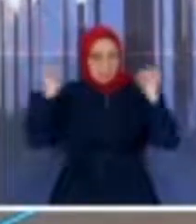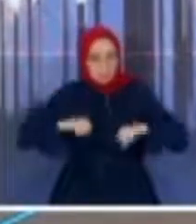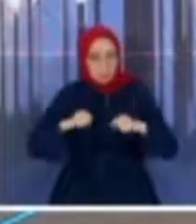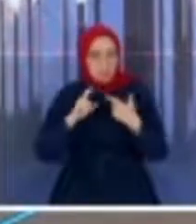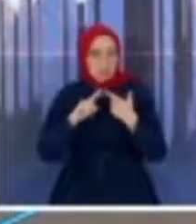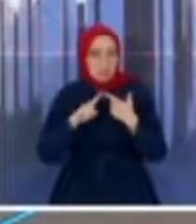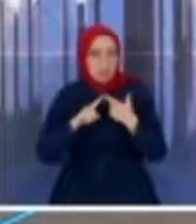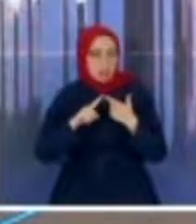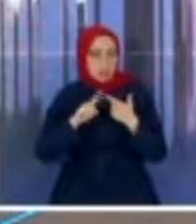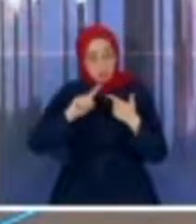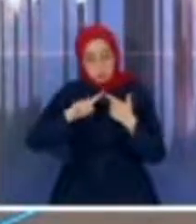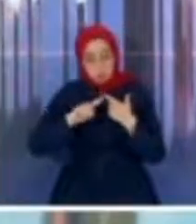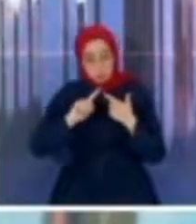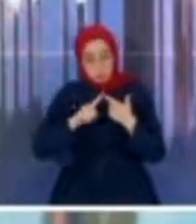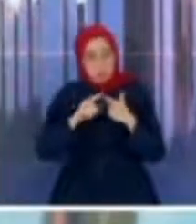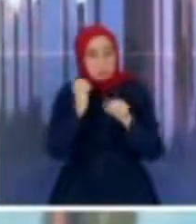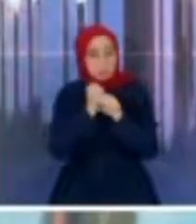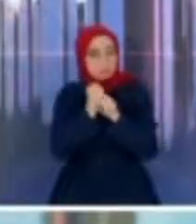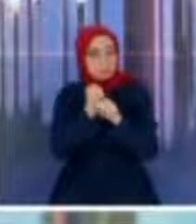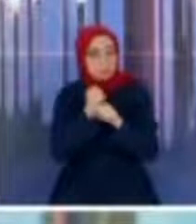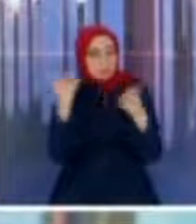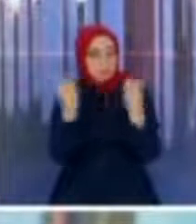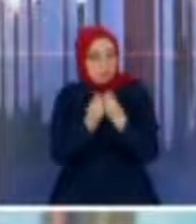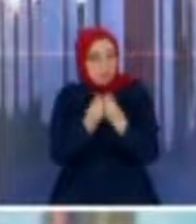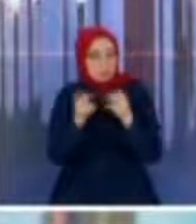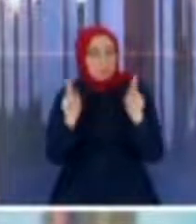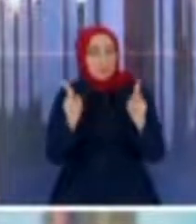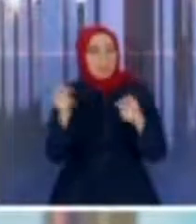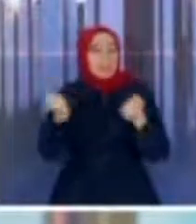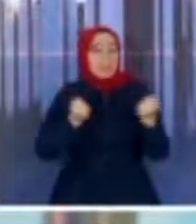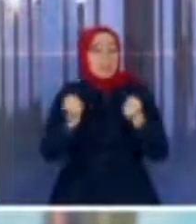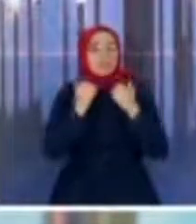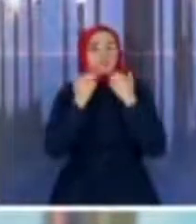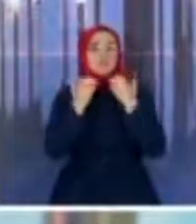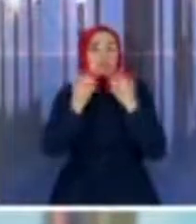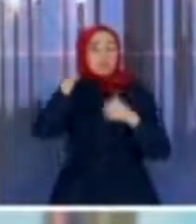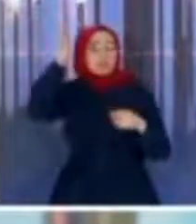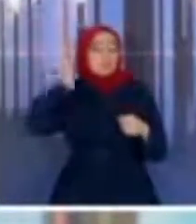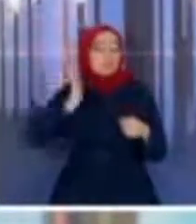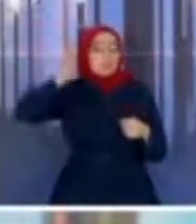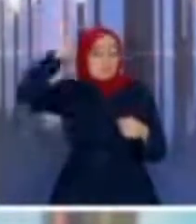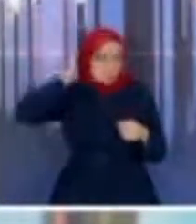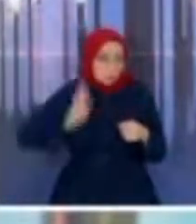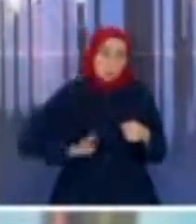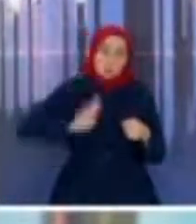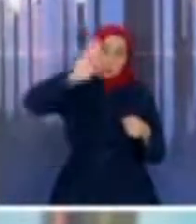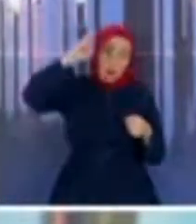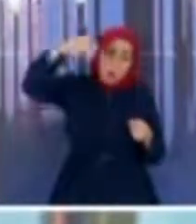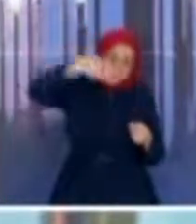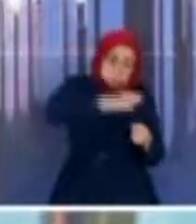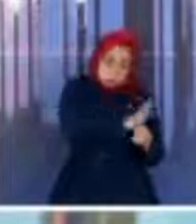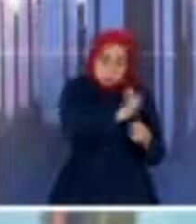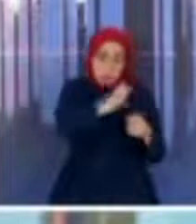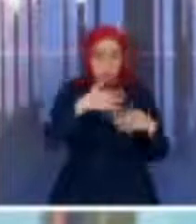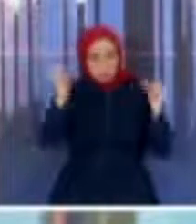الحلقه الثانيه هذه نسميها، اللي هي نوعية الطرقات، لأن الطرقات مبنية بطريقة تستجيب المعايير اللي احنا